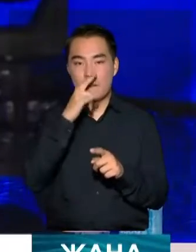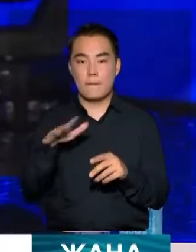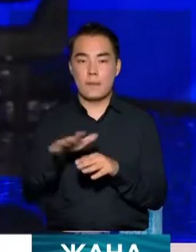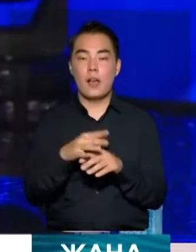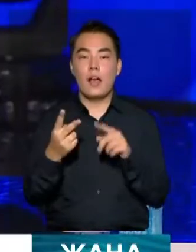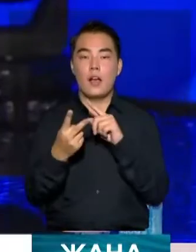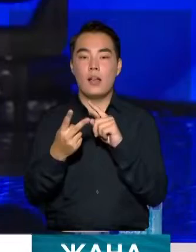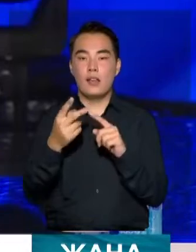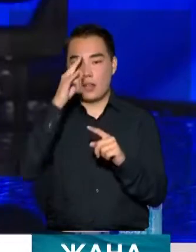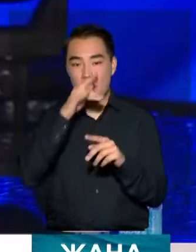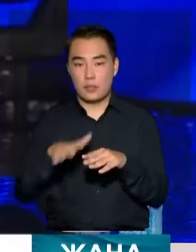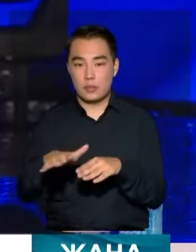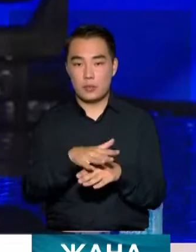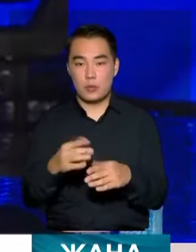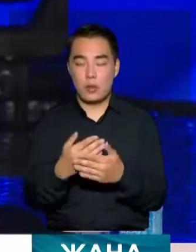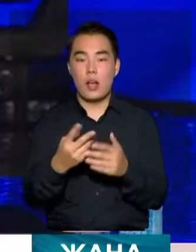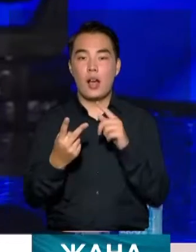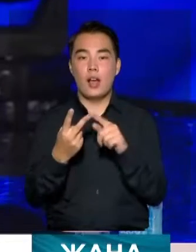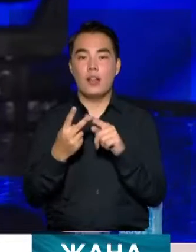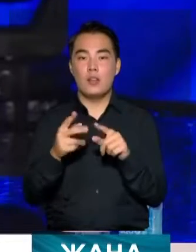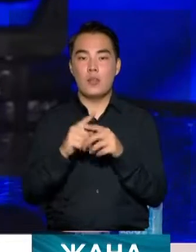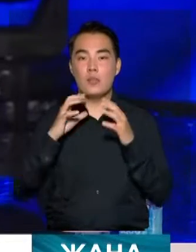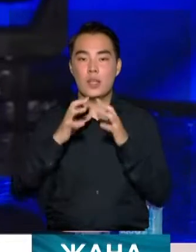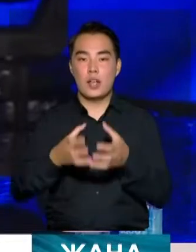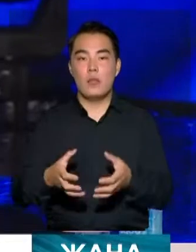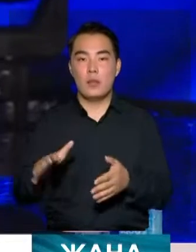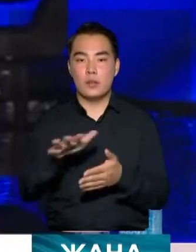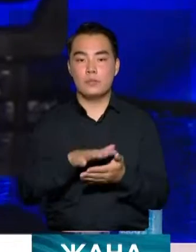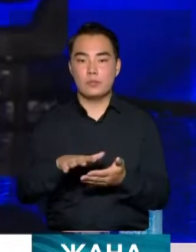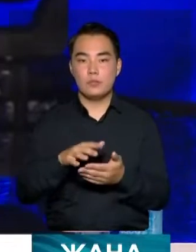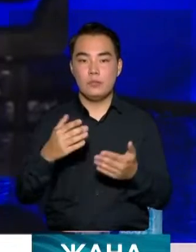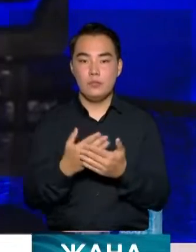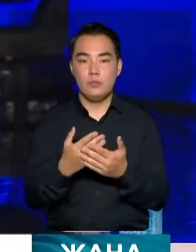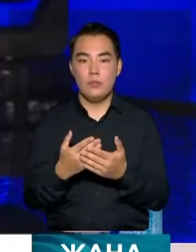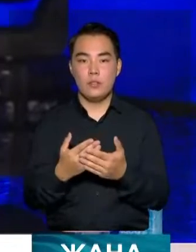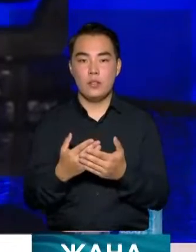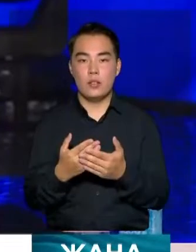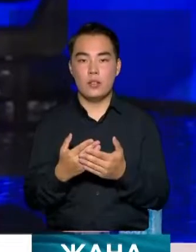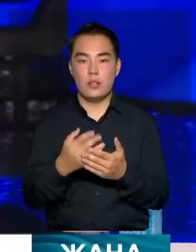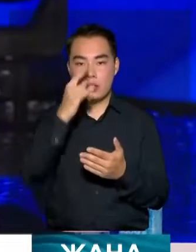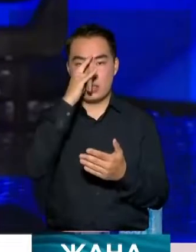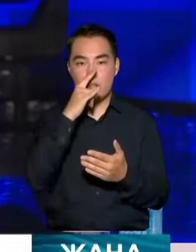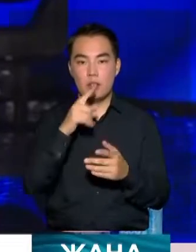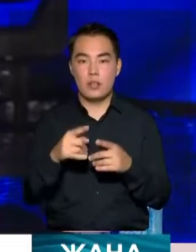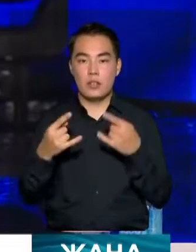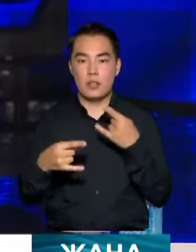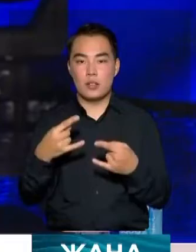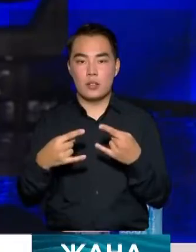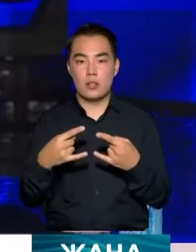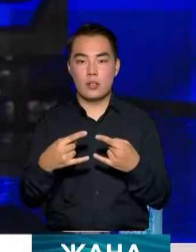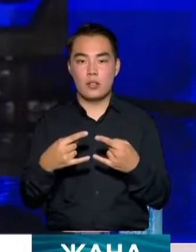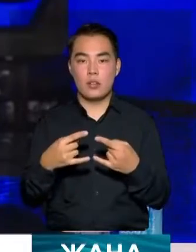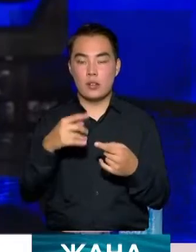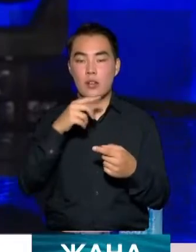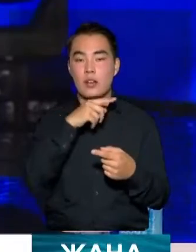әлемдік бағытта, яғни 120 елге тарайды. Біздің де қазір Қазақтағы телеарнасы бес тілде: